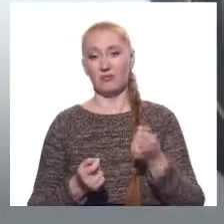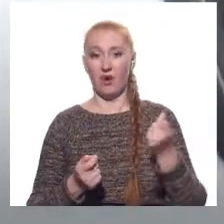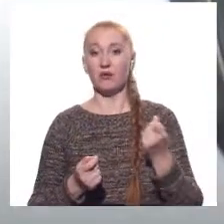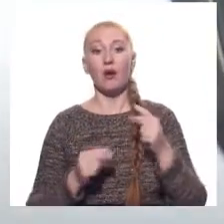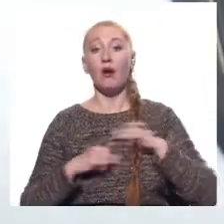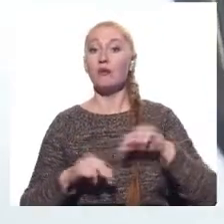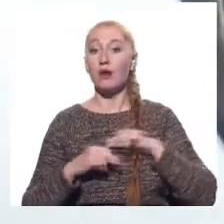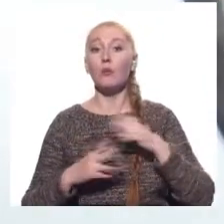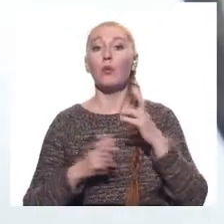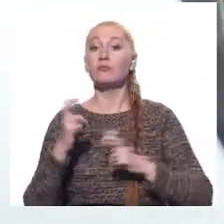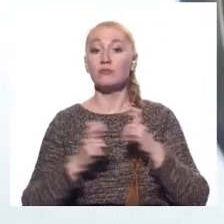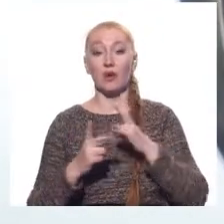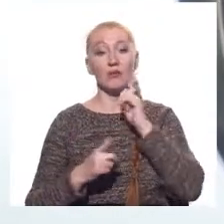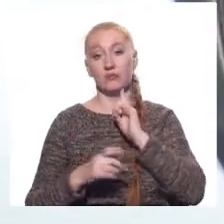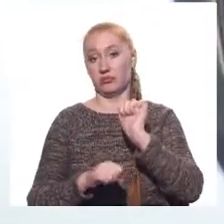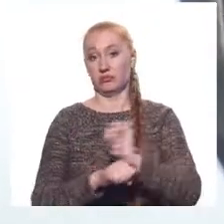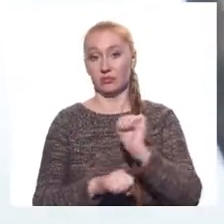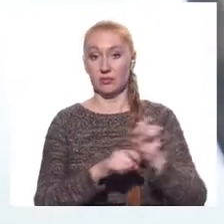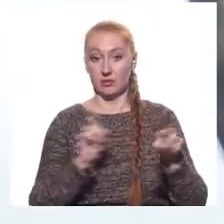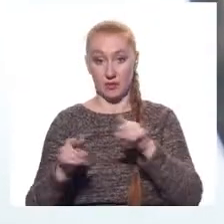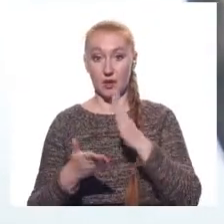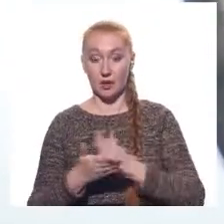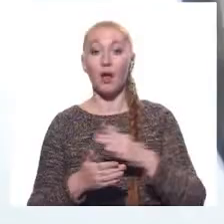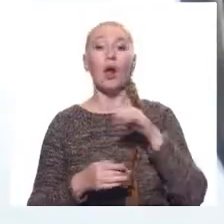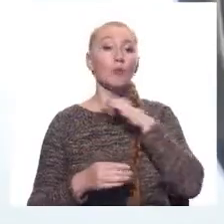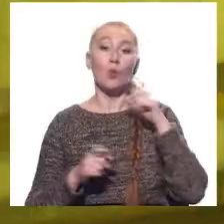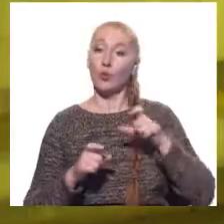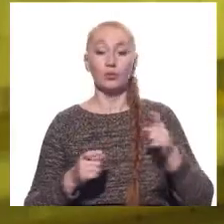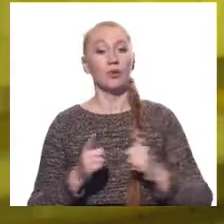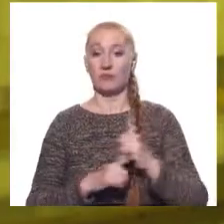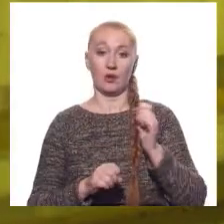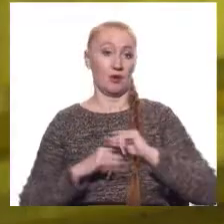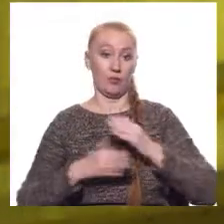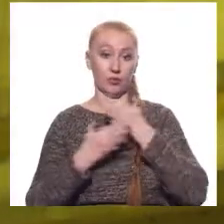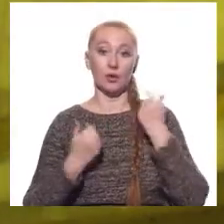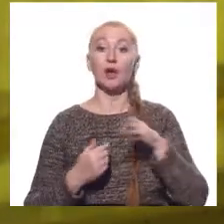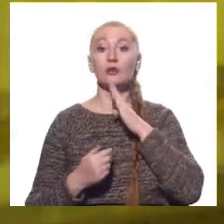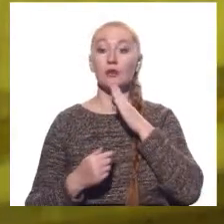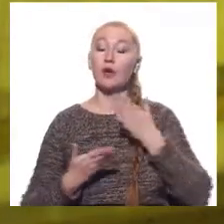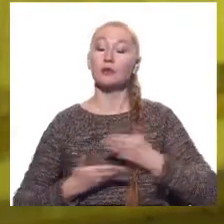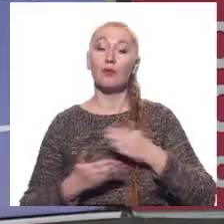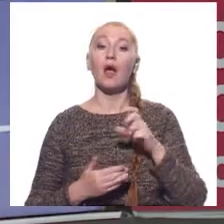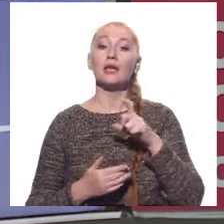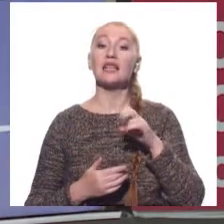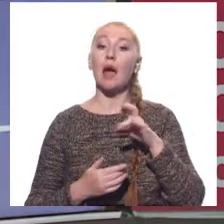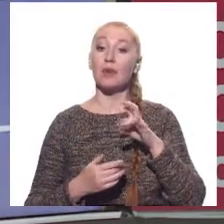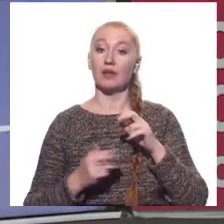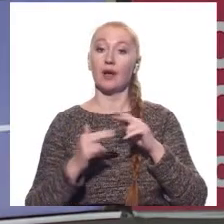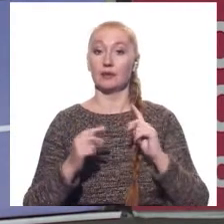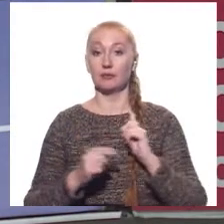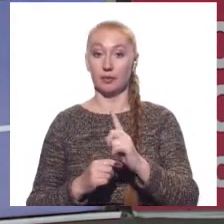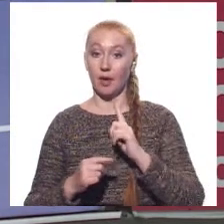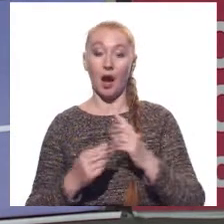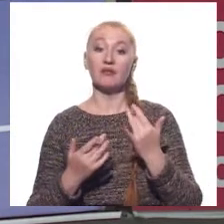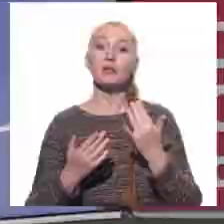робота деяких підприємств призупинена. Багато людей не працює ще. Ольга мешкає у селі Знаменівка. До Дніпра їздить по декілька разів